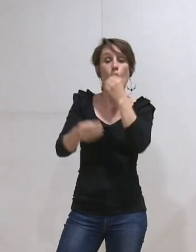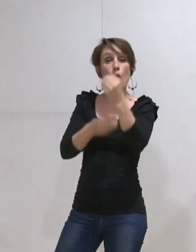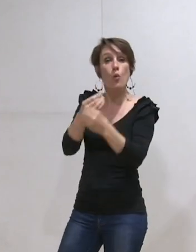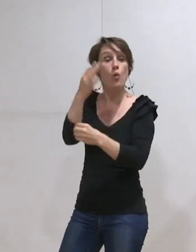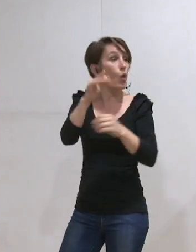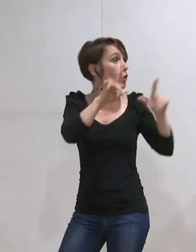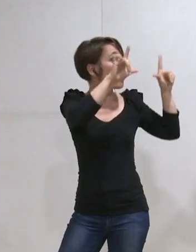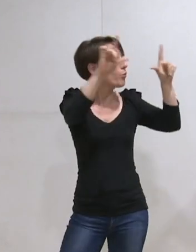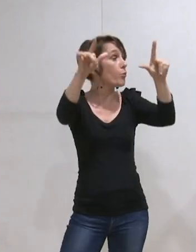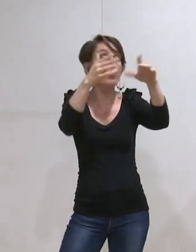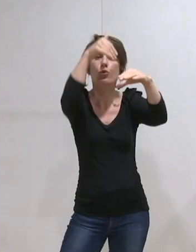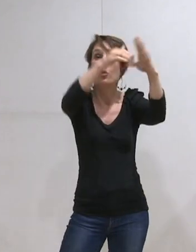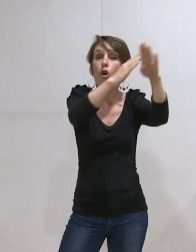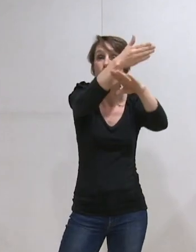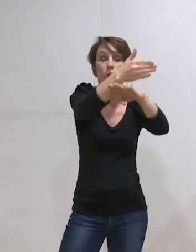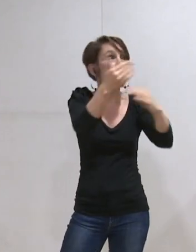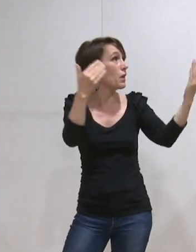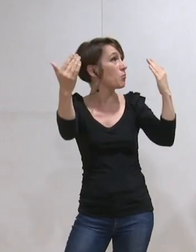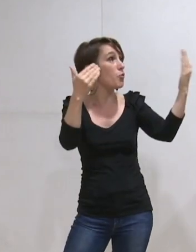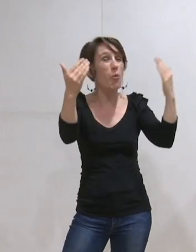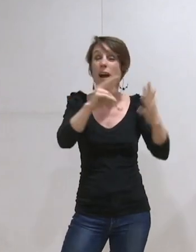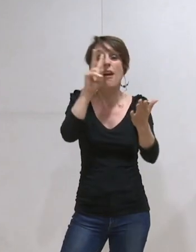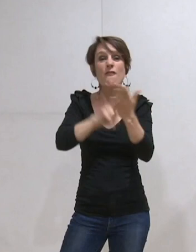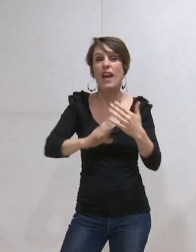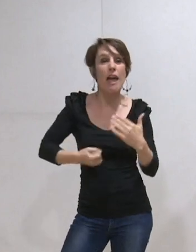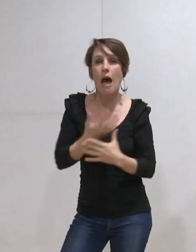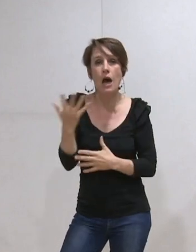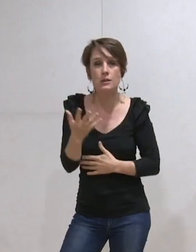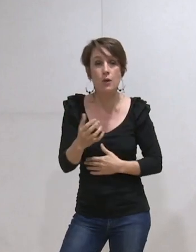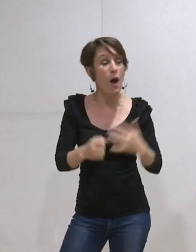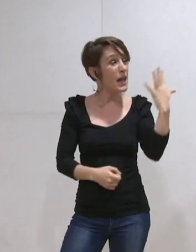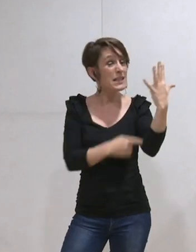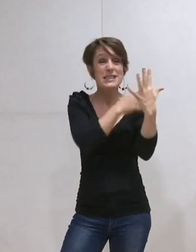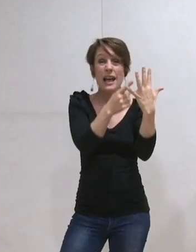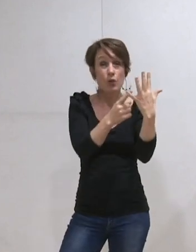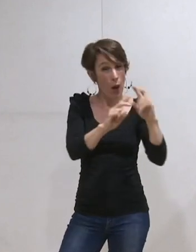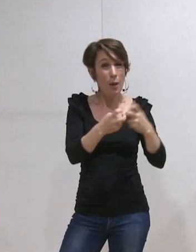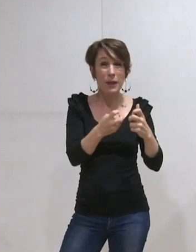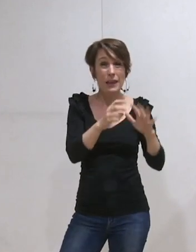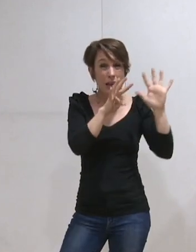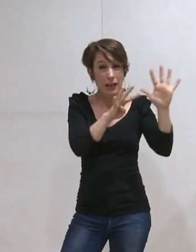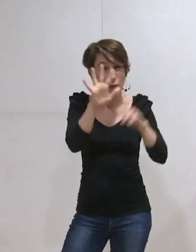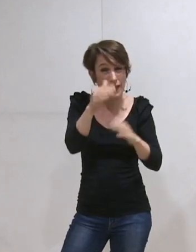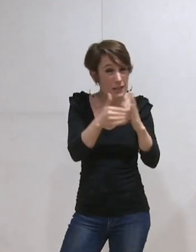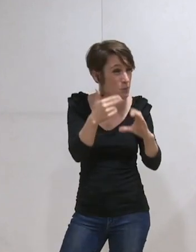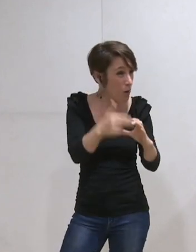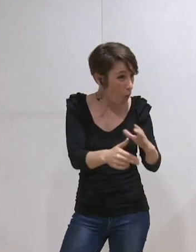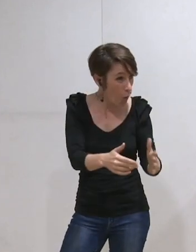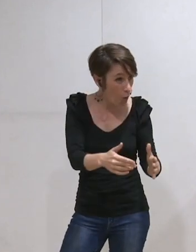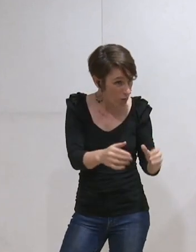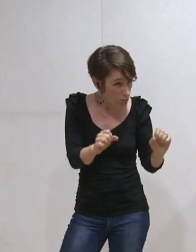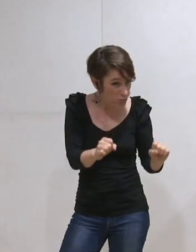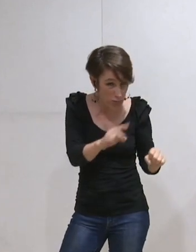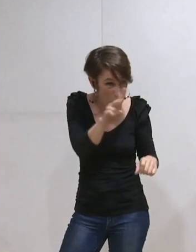avons ici et demandez-vous ce qui est vraiment de l'art si pour vous c'est cinq doigts ça vaut 95000 € faites-le mais ayez au moins le